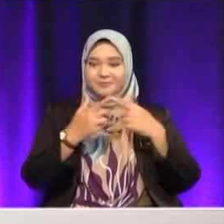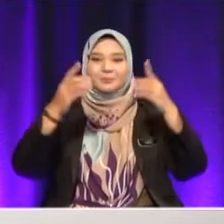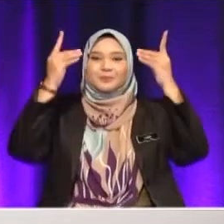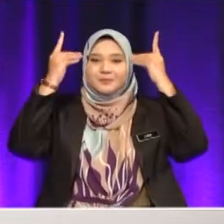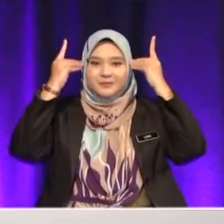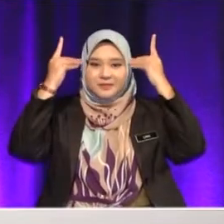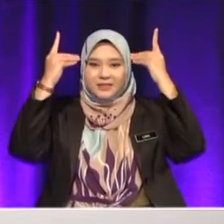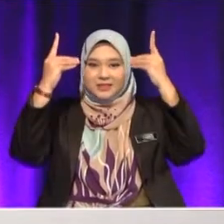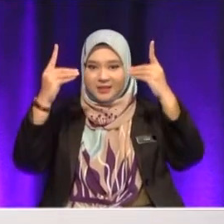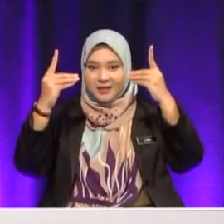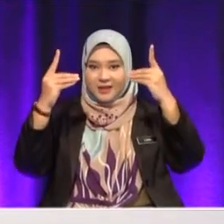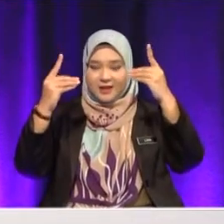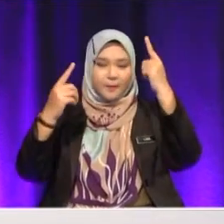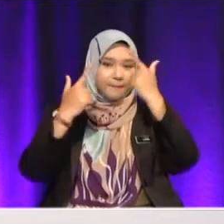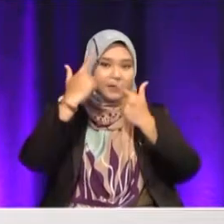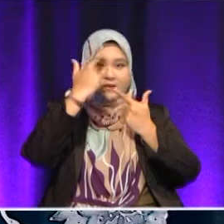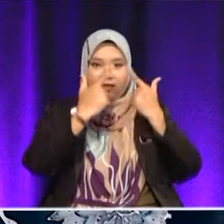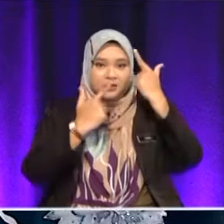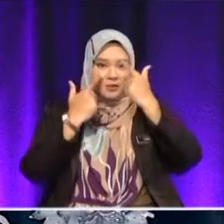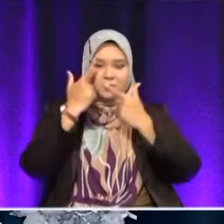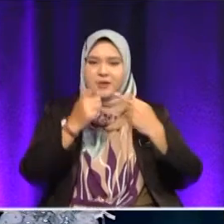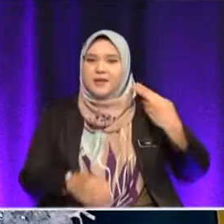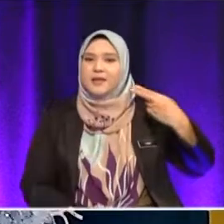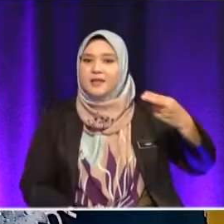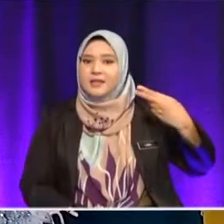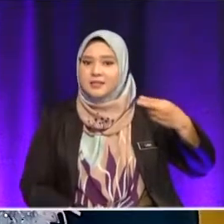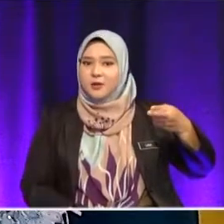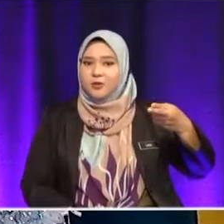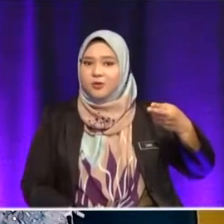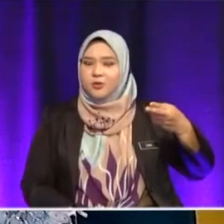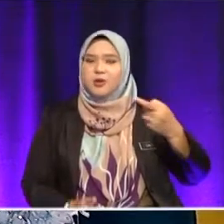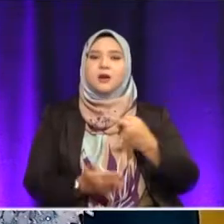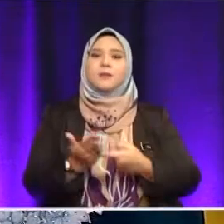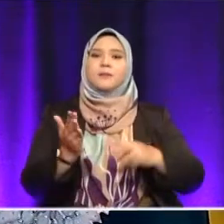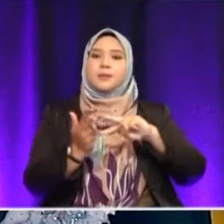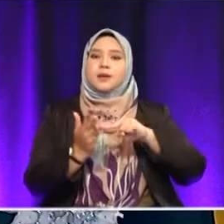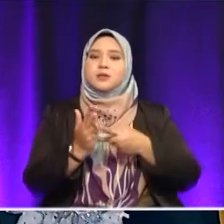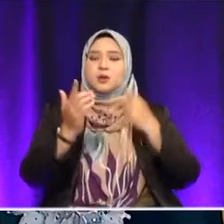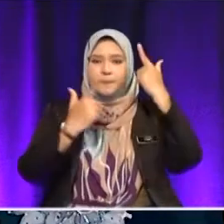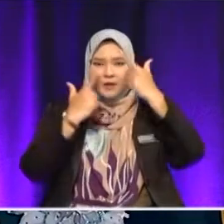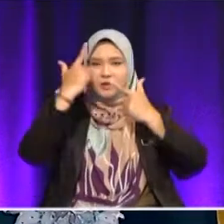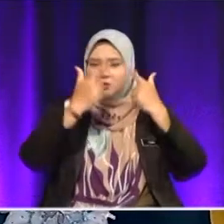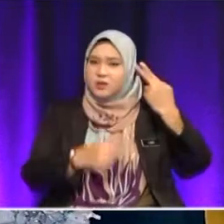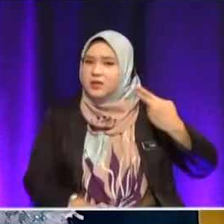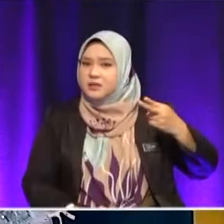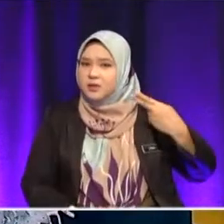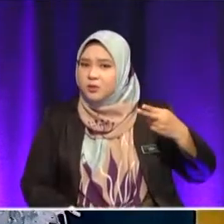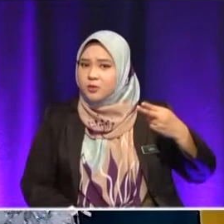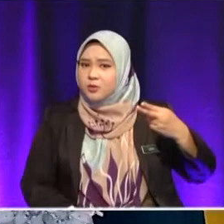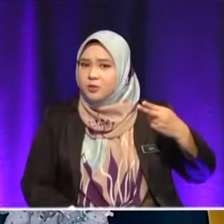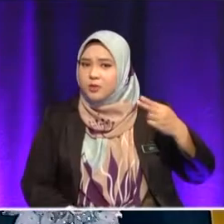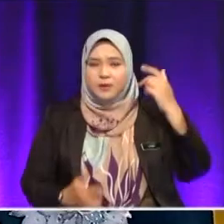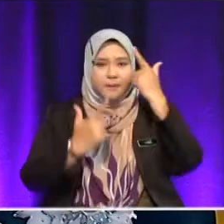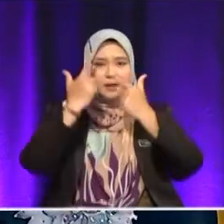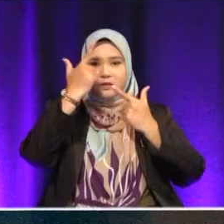hijauan hijau yaitu pelancungan yang mementingkan alam sekitar baik satu hati untuk